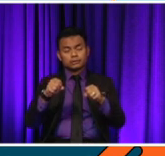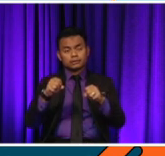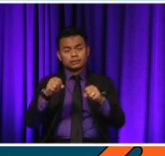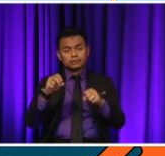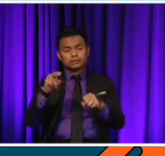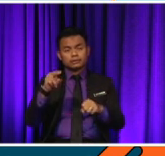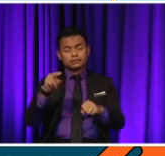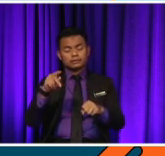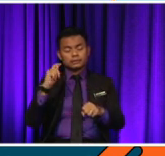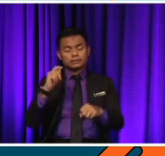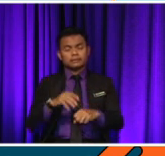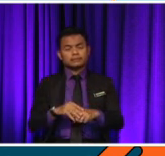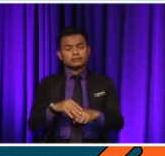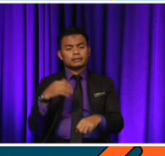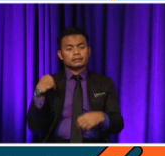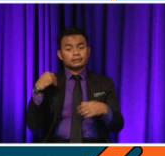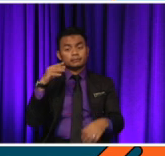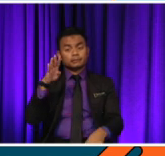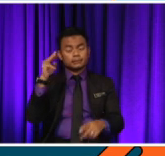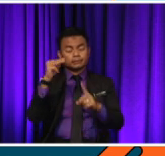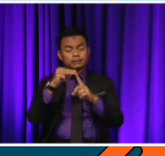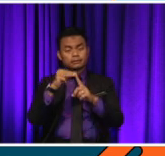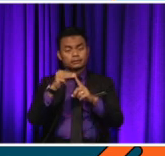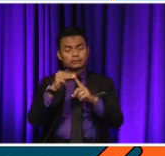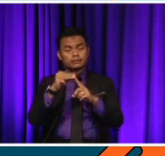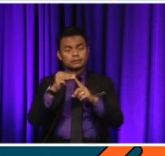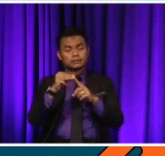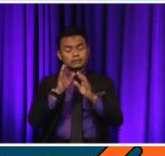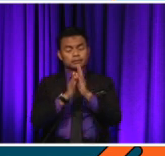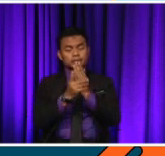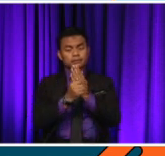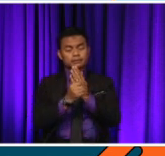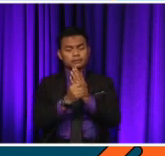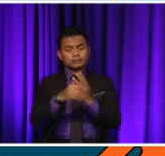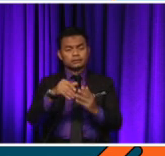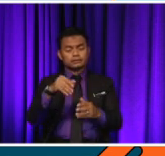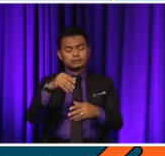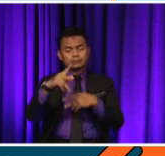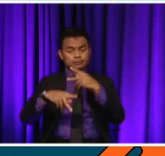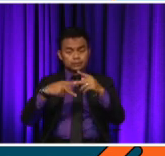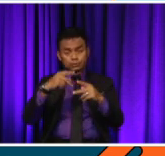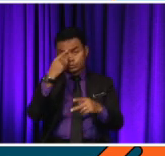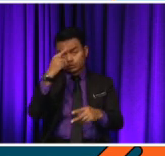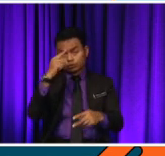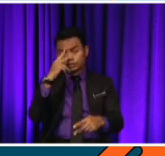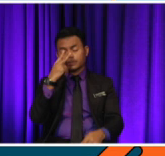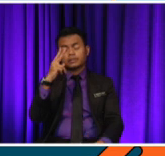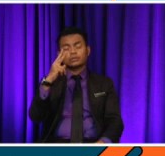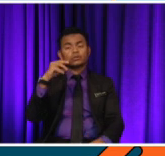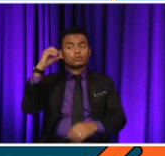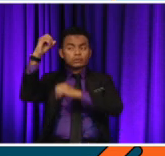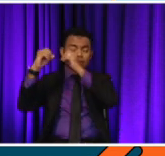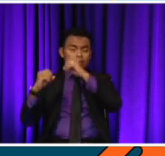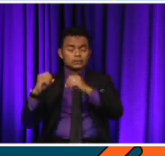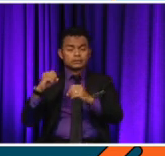konseptual ini yang perlu diterangkan melibatkan kemampuan pengurus untuk melihat organisasi secara menyeluruh oke